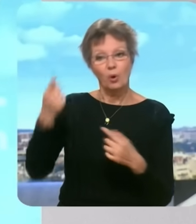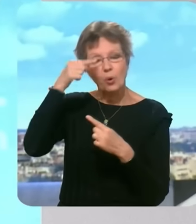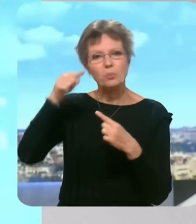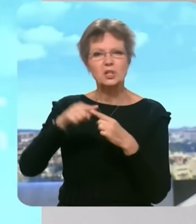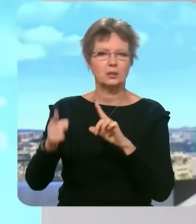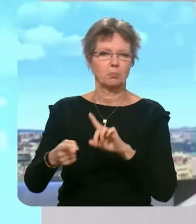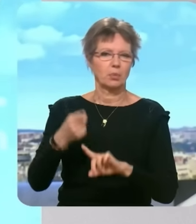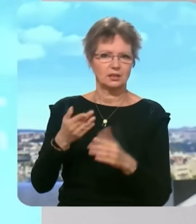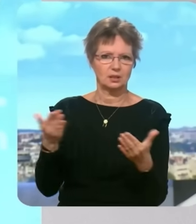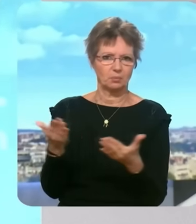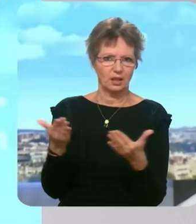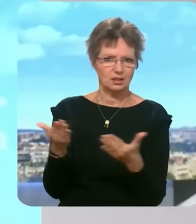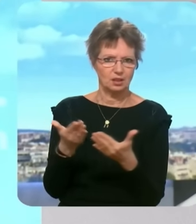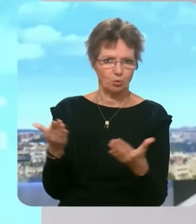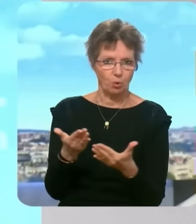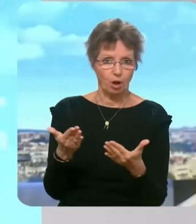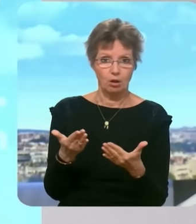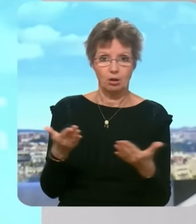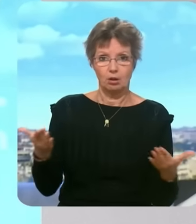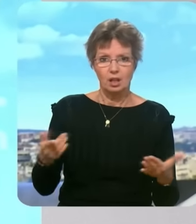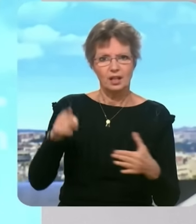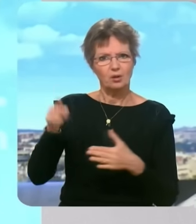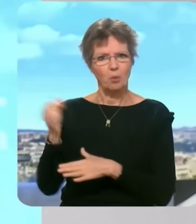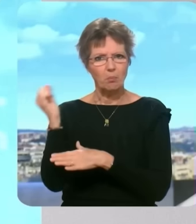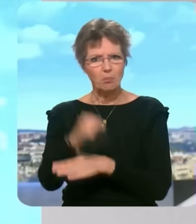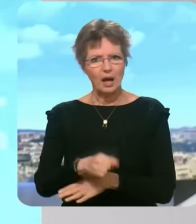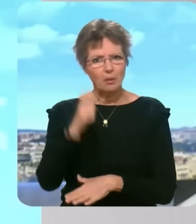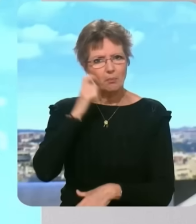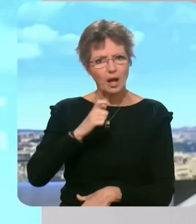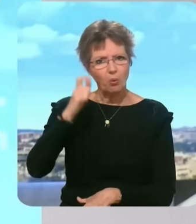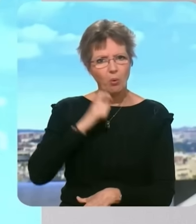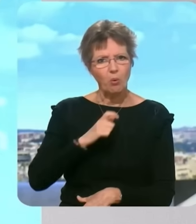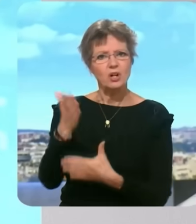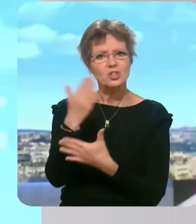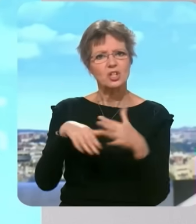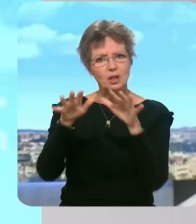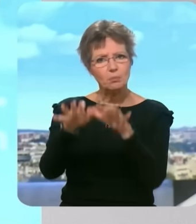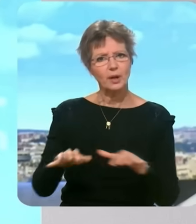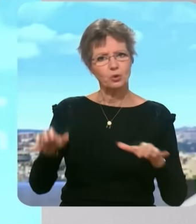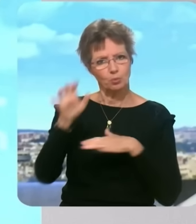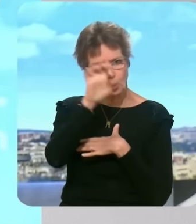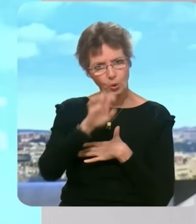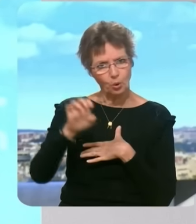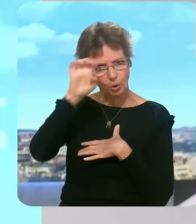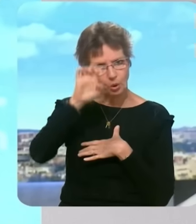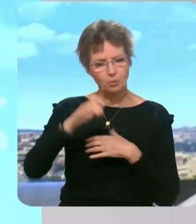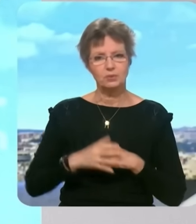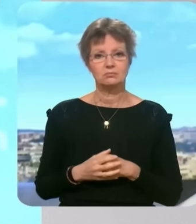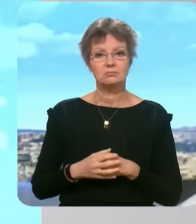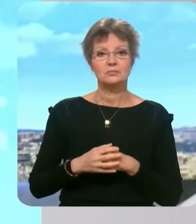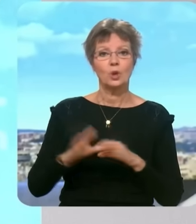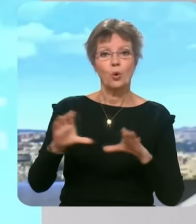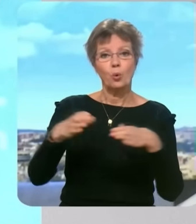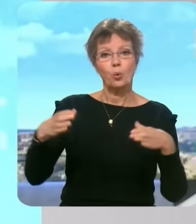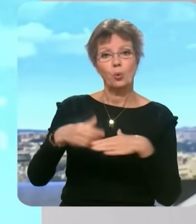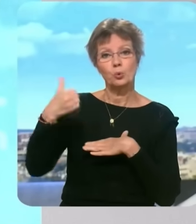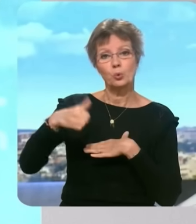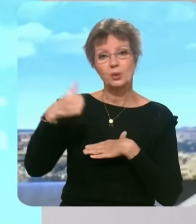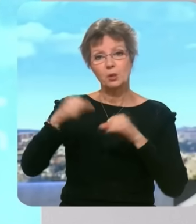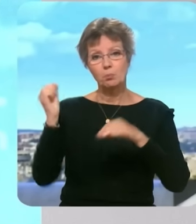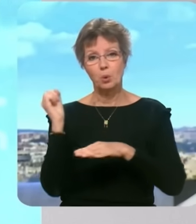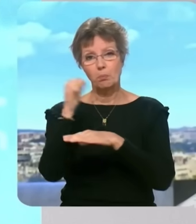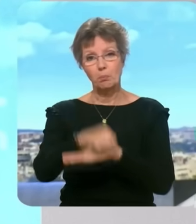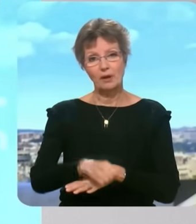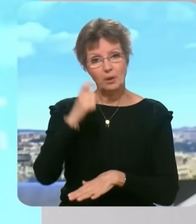principal, comme ceux d'ailleurs de Reconquête, c'est de battre Emmanuel Macron au Parlement européen. Et là, j'y reviens. Le seul groupe aujourd'hui qui peut battre Emmanuel Macron